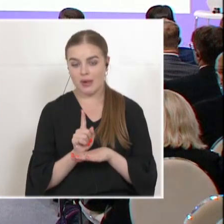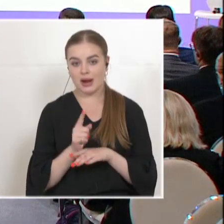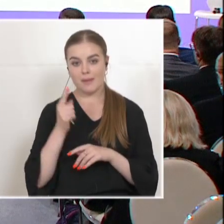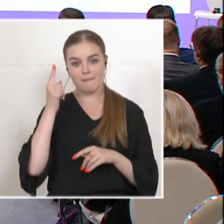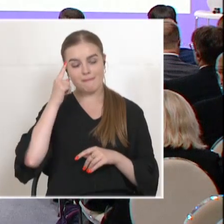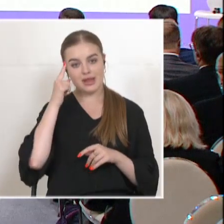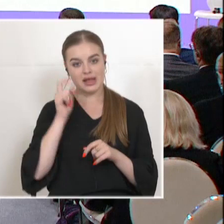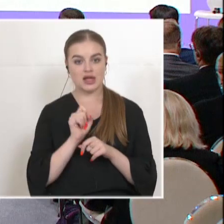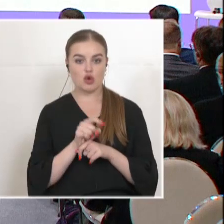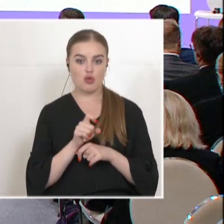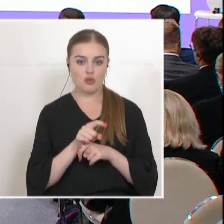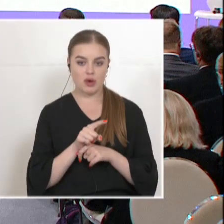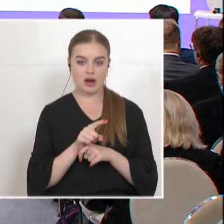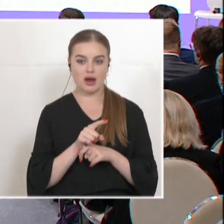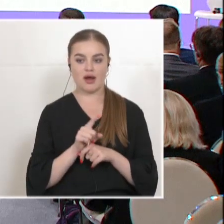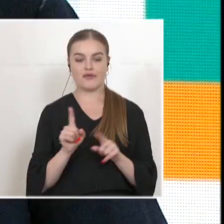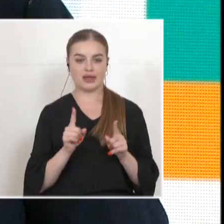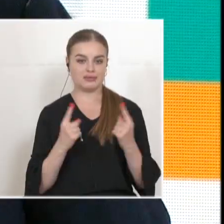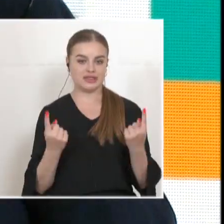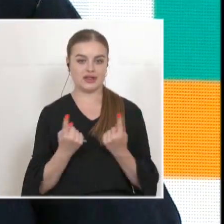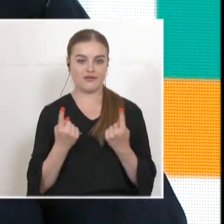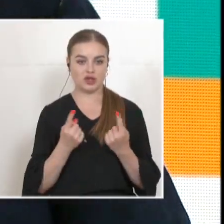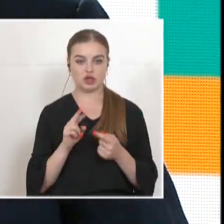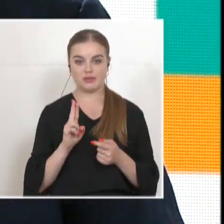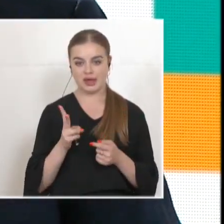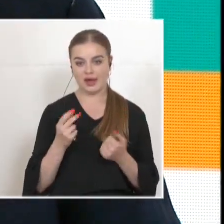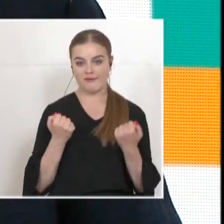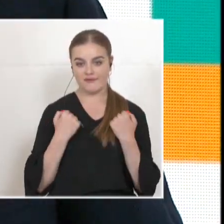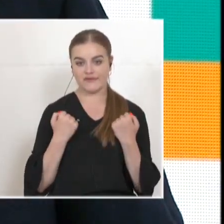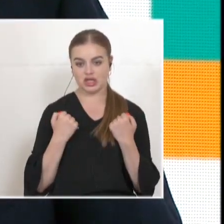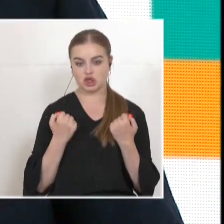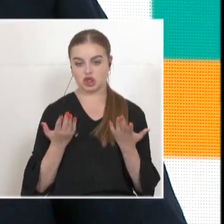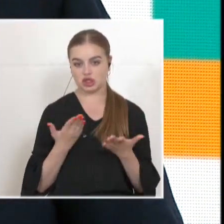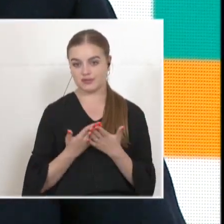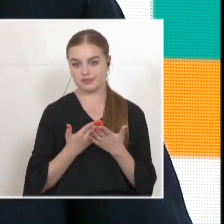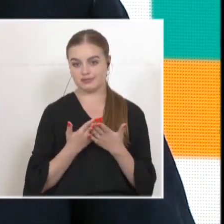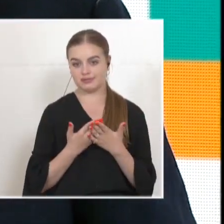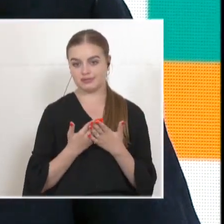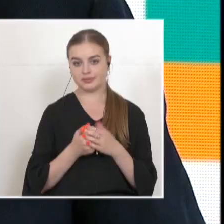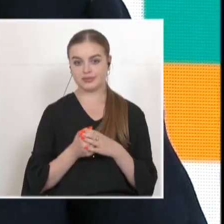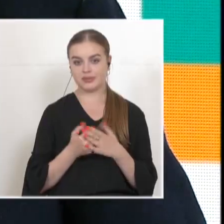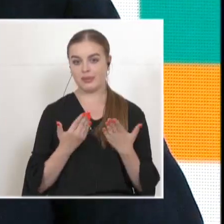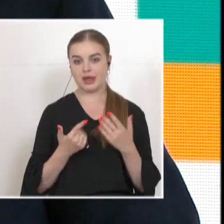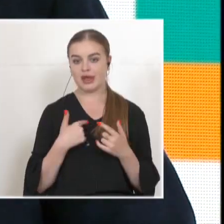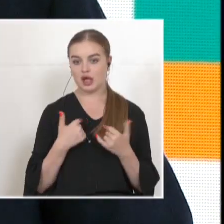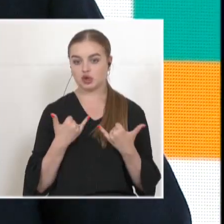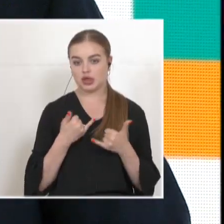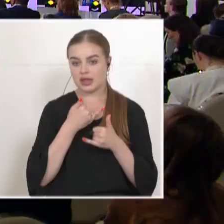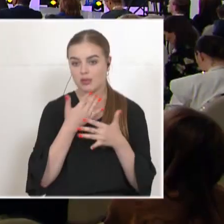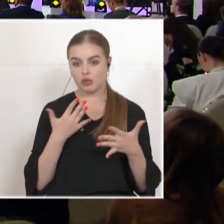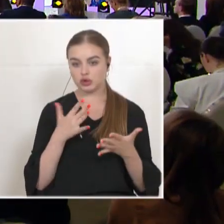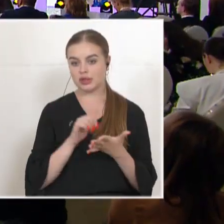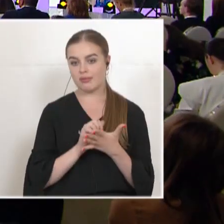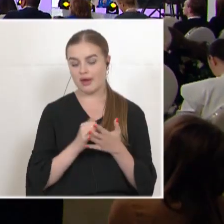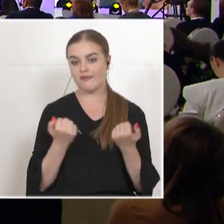ментальні вправи, щоб вони стали такими звичними, як і фізичні, скажімо, коли можете сказати, сьогодні я не можу займатися